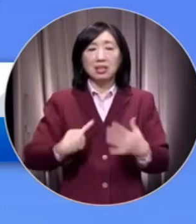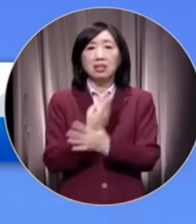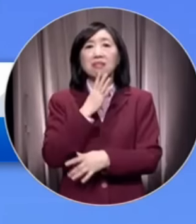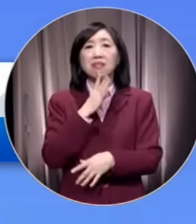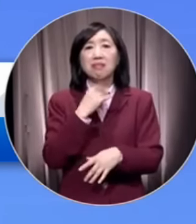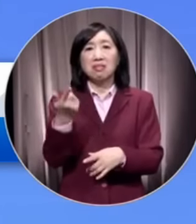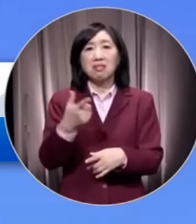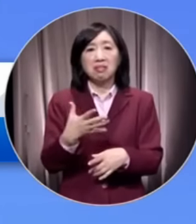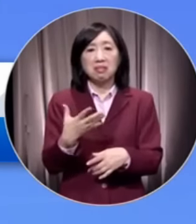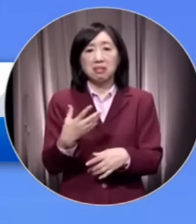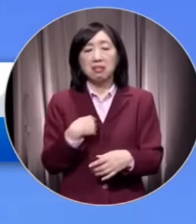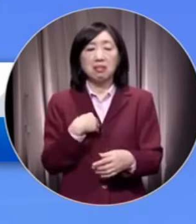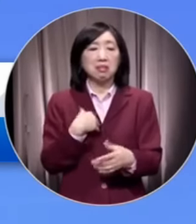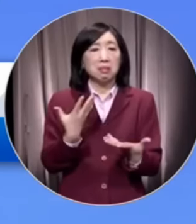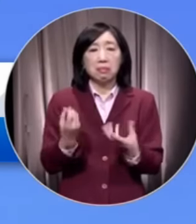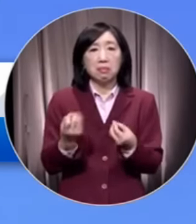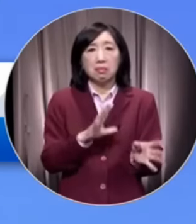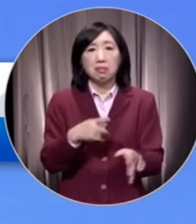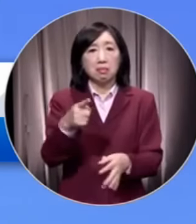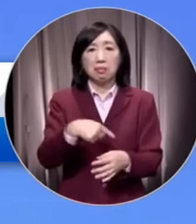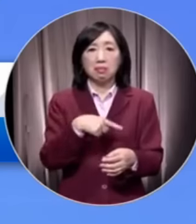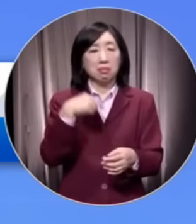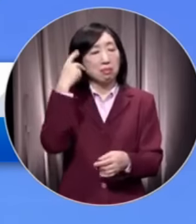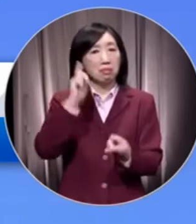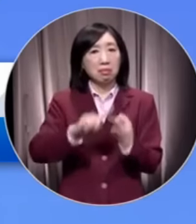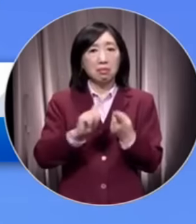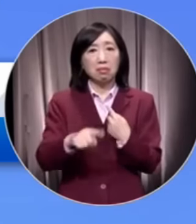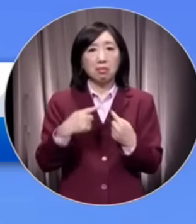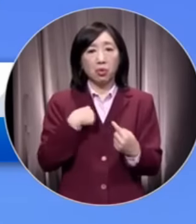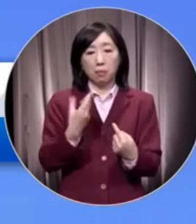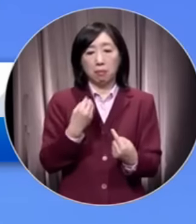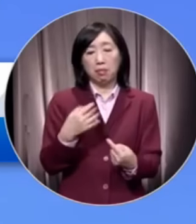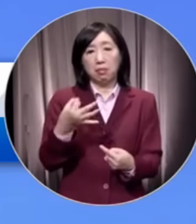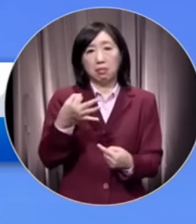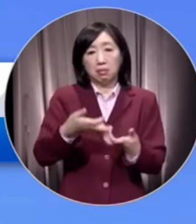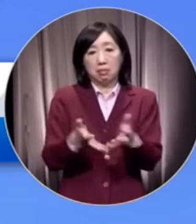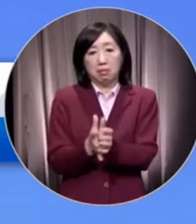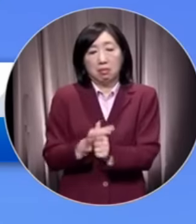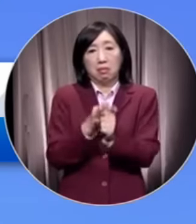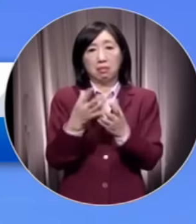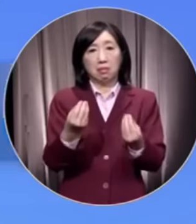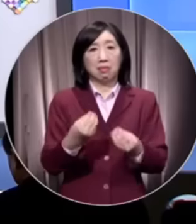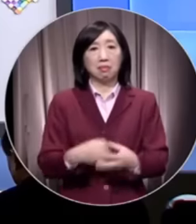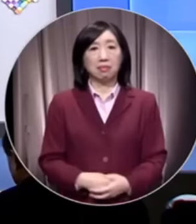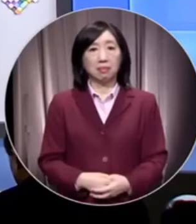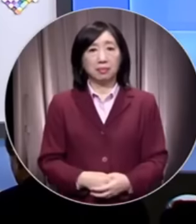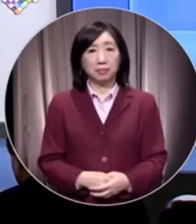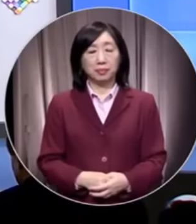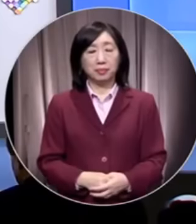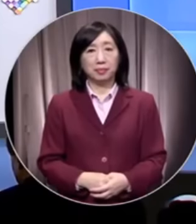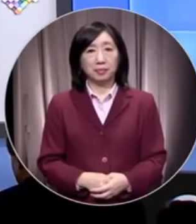积极的去推动这事情。宋楚瑜没有财团的包袱，一定愿意做这些事情。